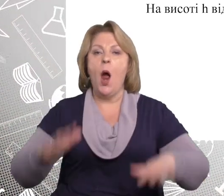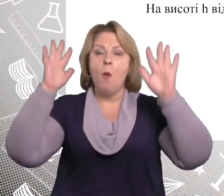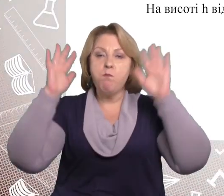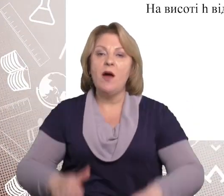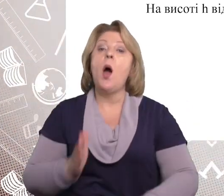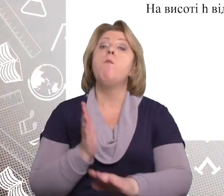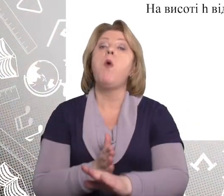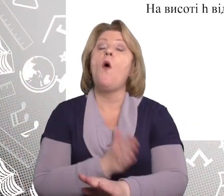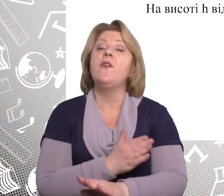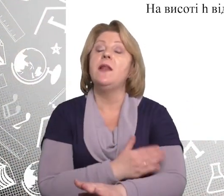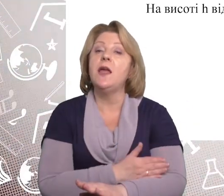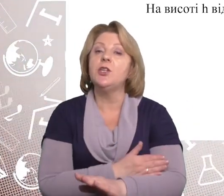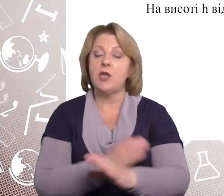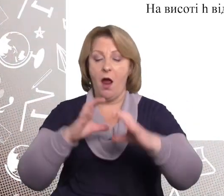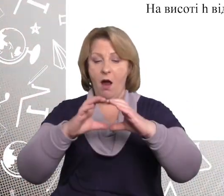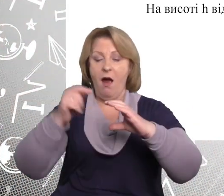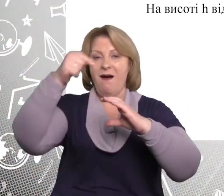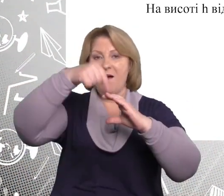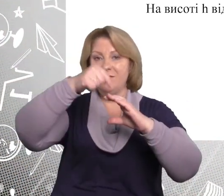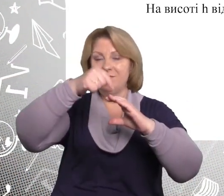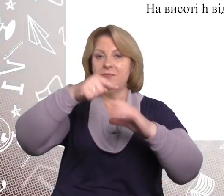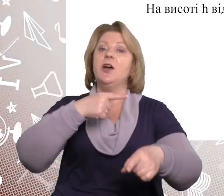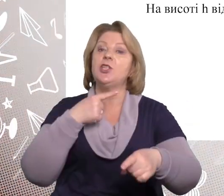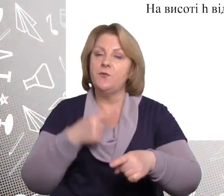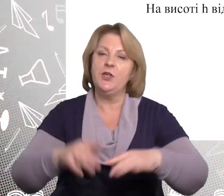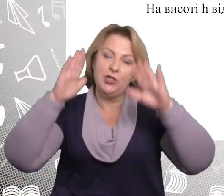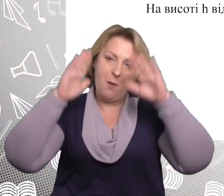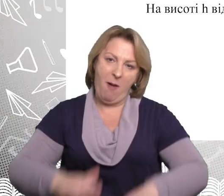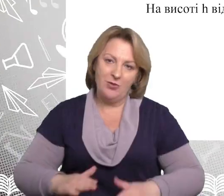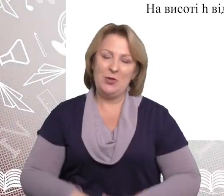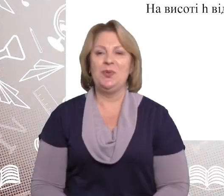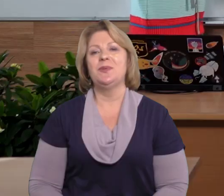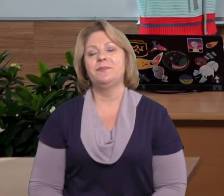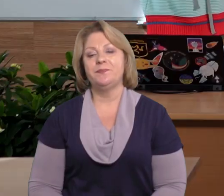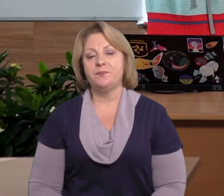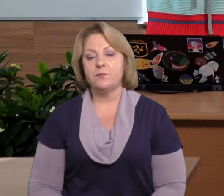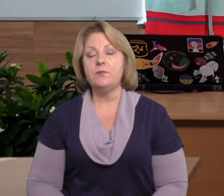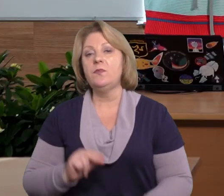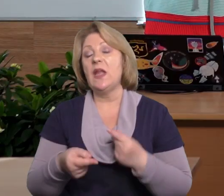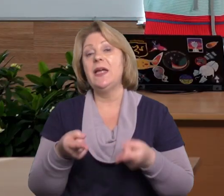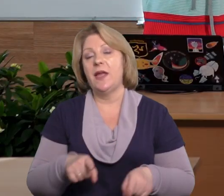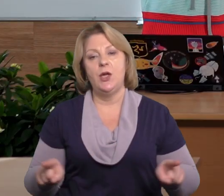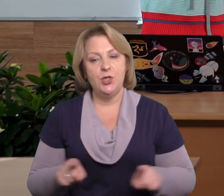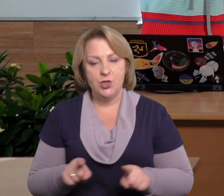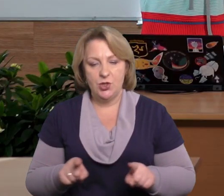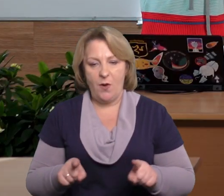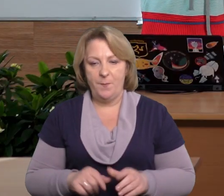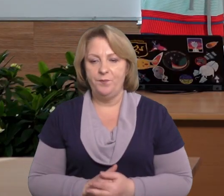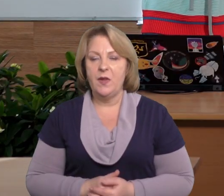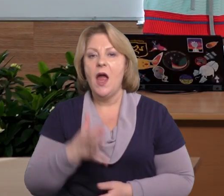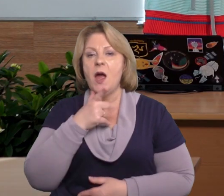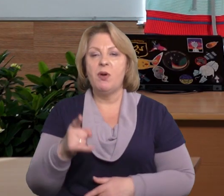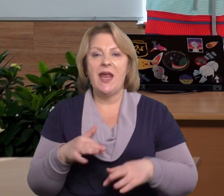повільніше. Так, таким чином, да, ми прийшли до формули прискорення вільного падіння. Через те, що